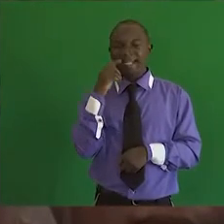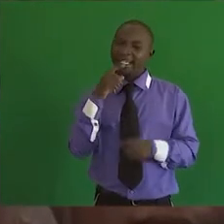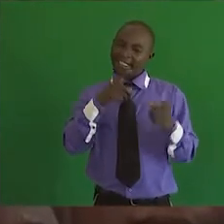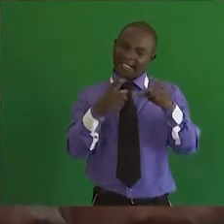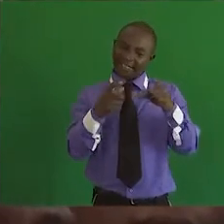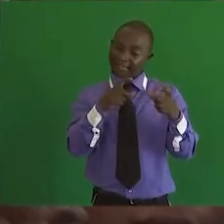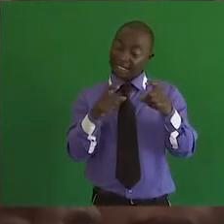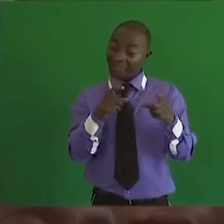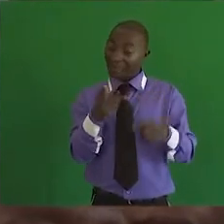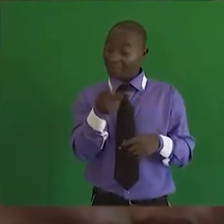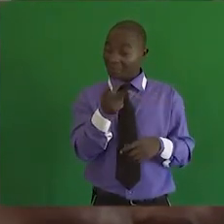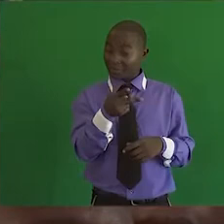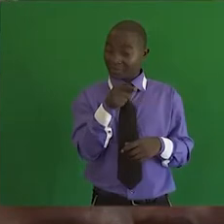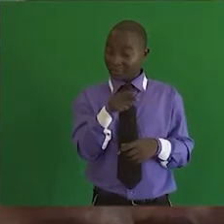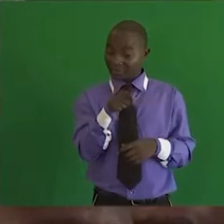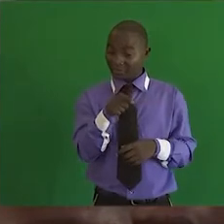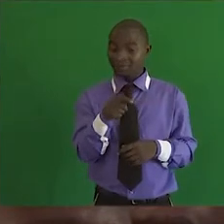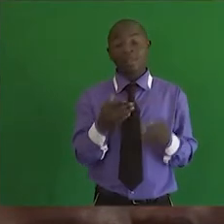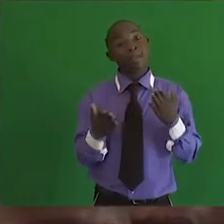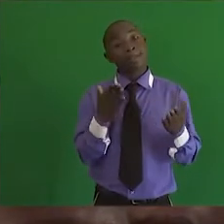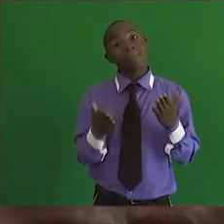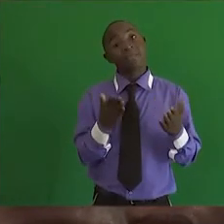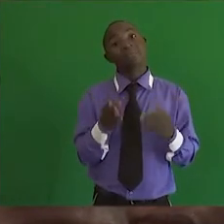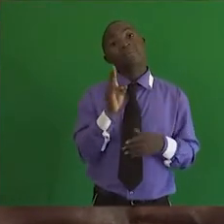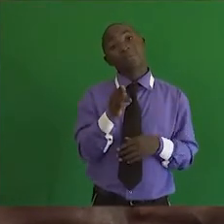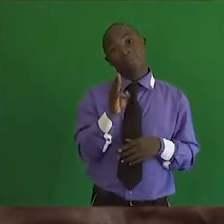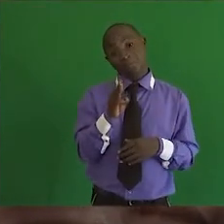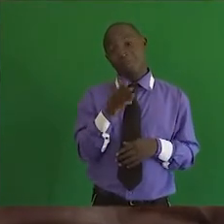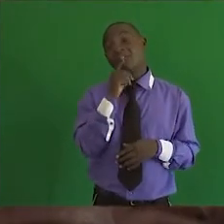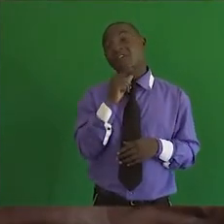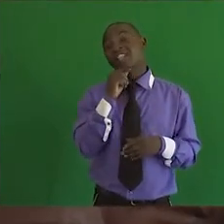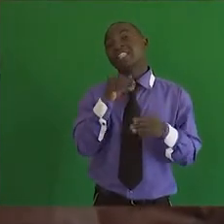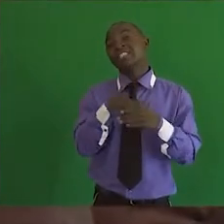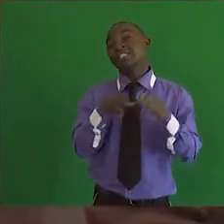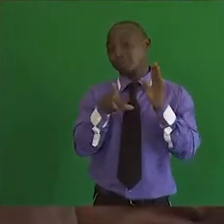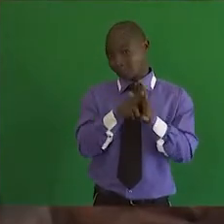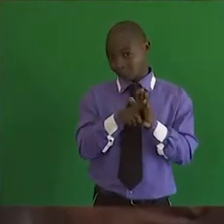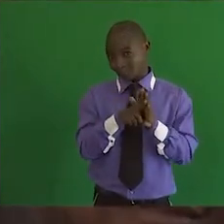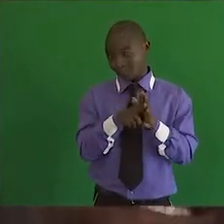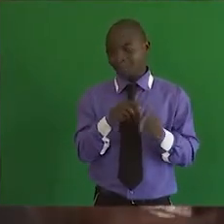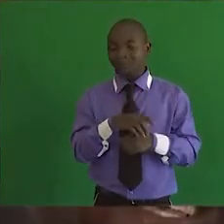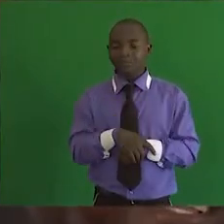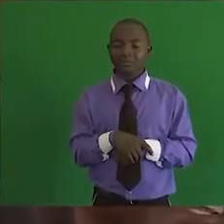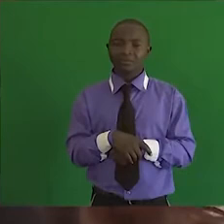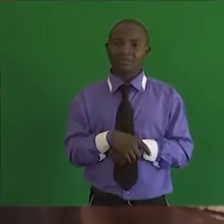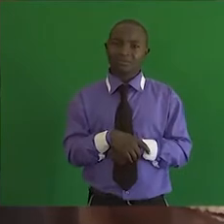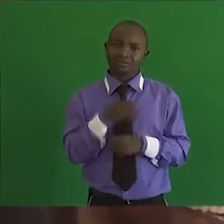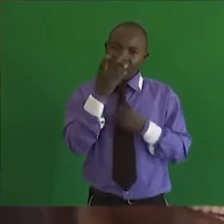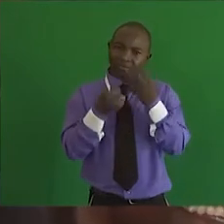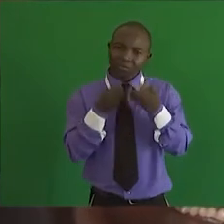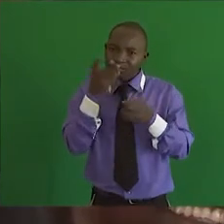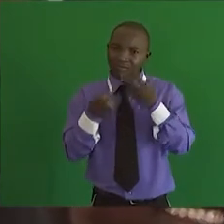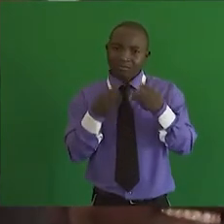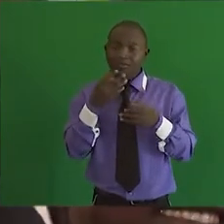ndofana kunge tiri kuna na atete mazuva ana kusina na atete variko ya kana vari kwa vawe chimai majisu vari kutaura ini ndiri kutaura